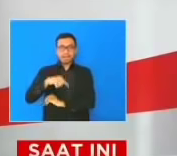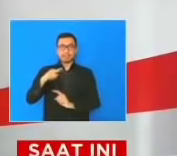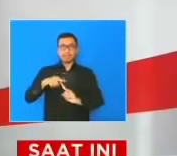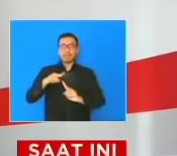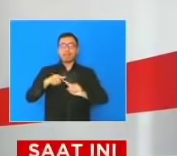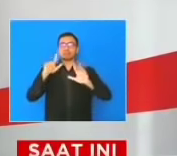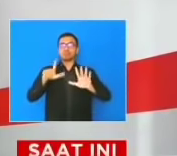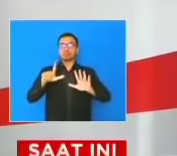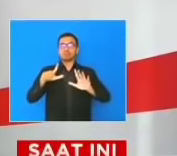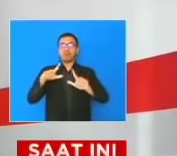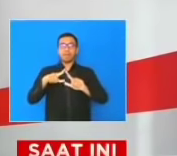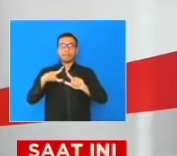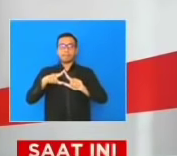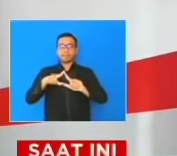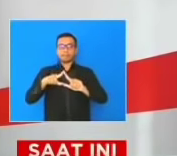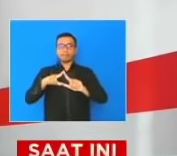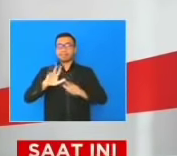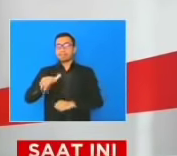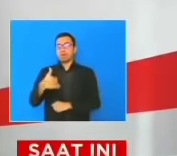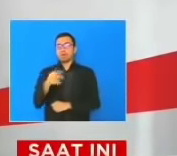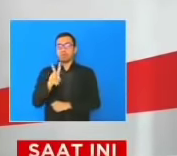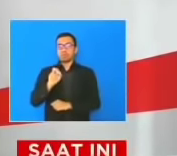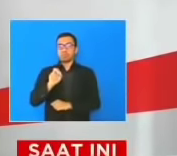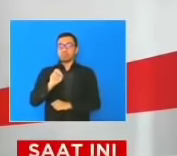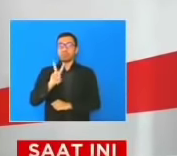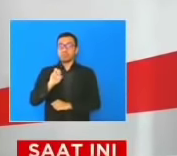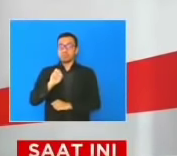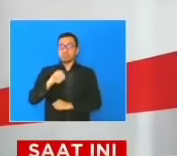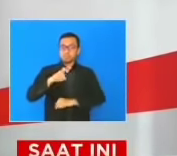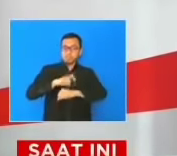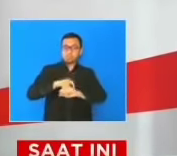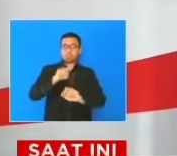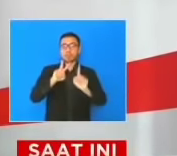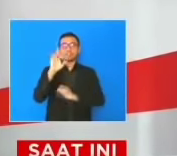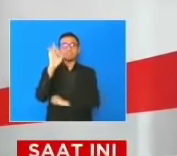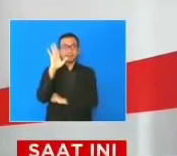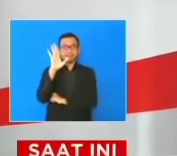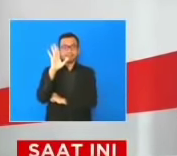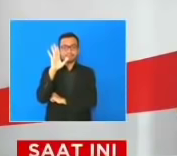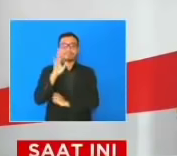7 April 2020 pukul 12.00.